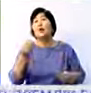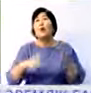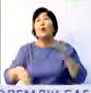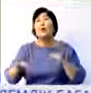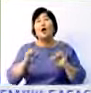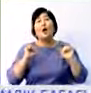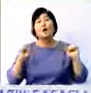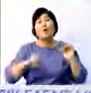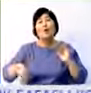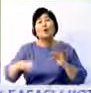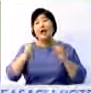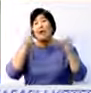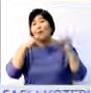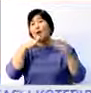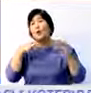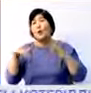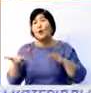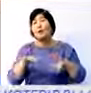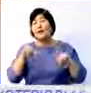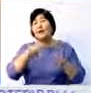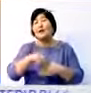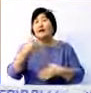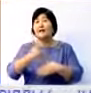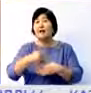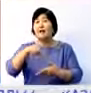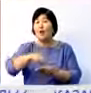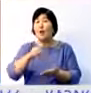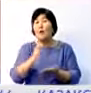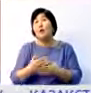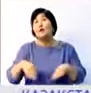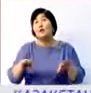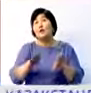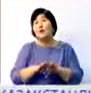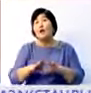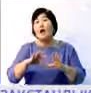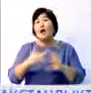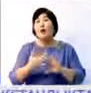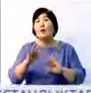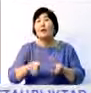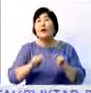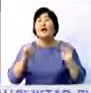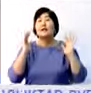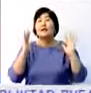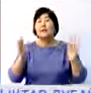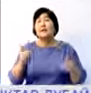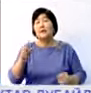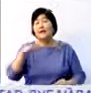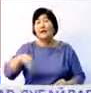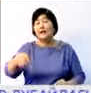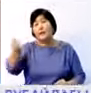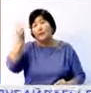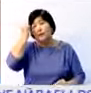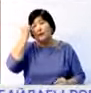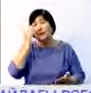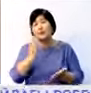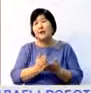және спорт алаңы, мәдени көпшілік шараларға арналған сахна қойылған. Сондай ақ ауыл орталығынан ашылған саябақта ер есімі ел есінде де